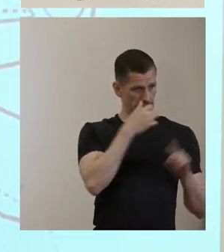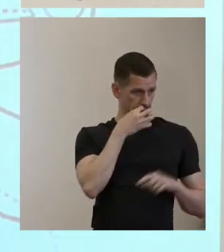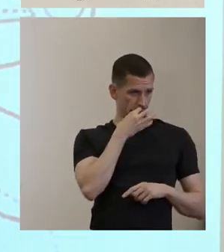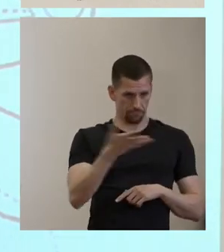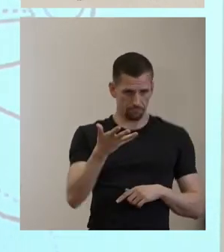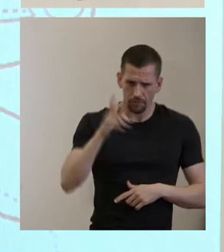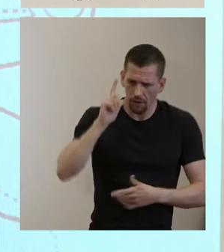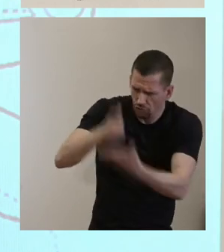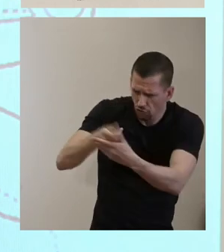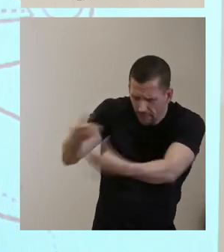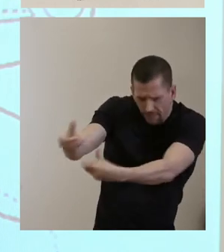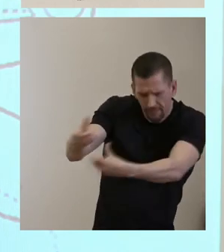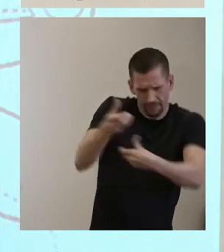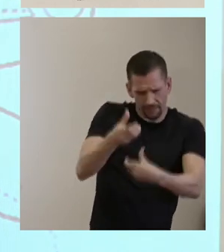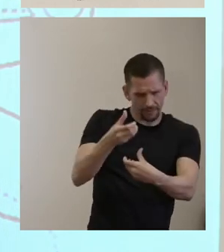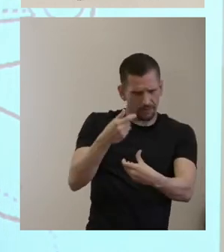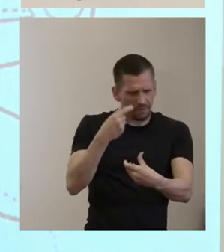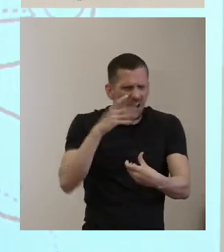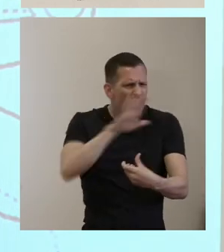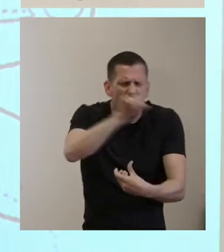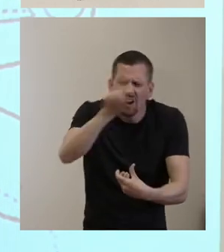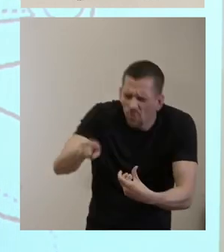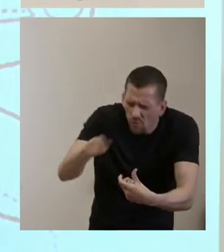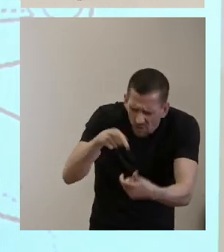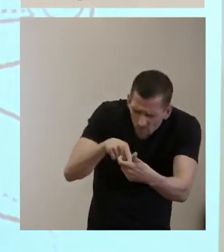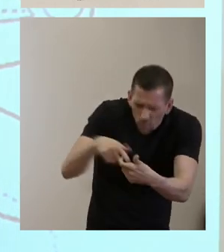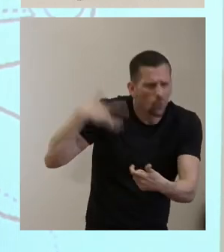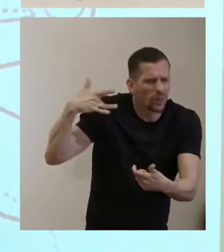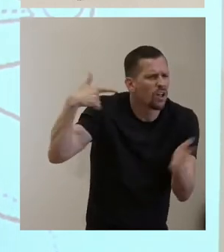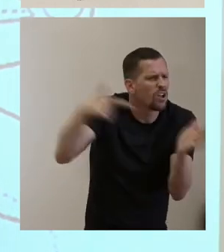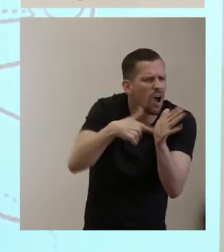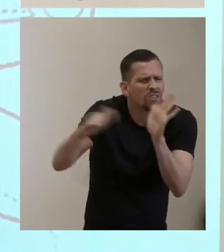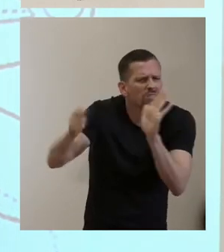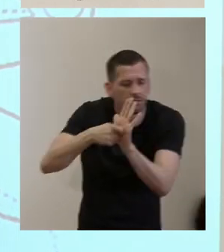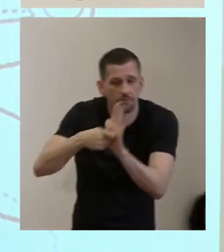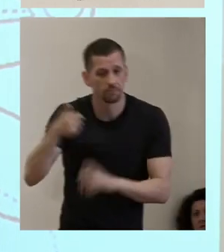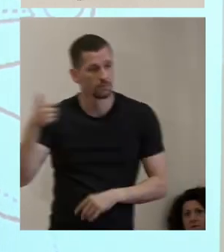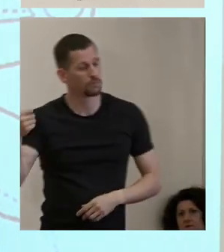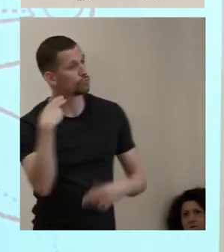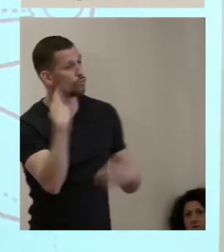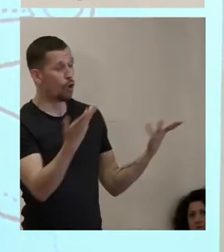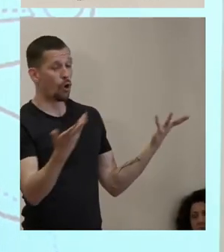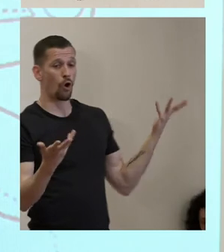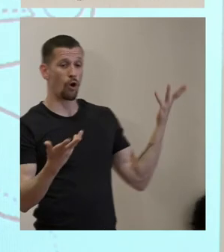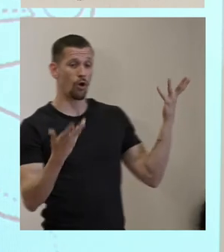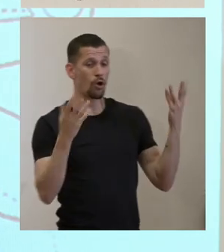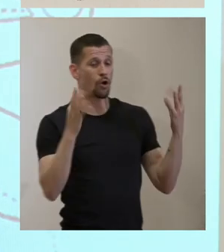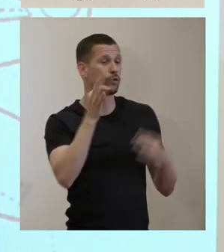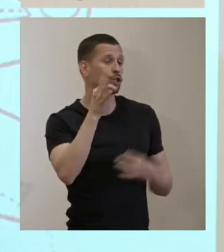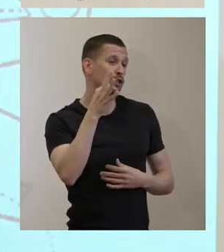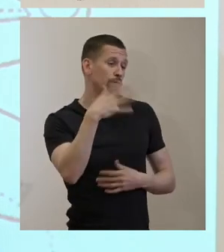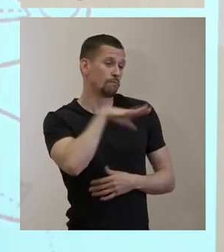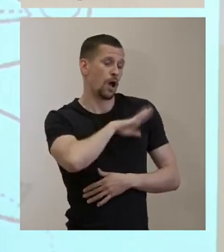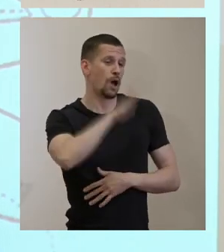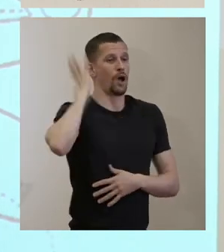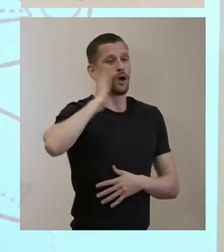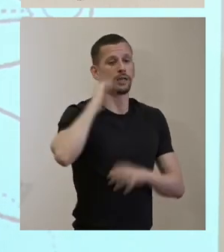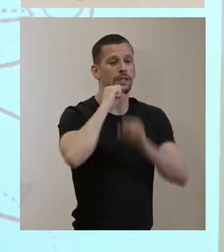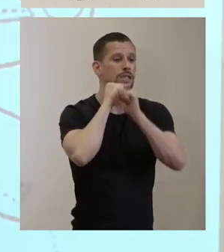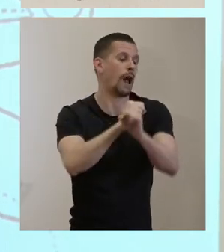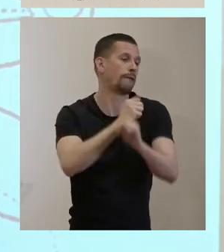cet instrument avait été utilisé. On lui répondit que les esclaves sont souvent boudeurs. Quand ils ferment leur bouche à toute